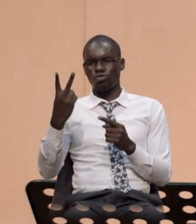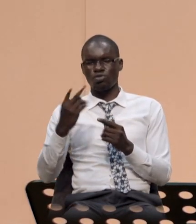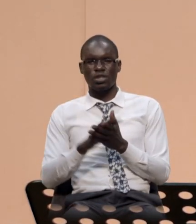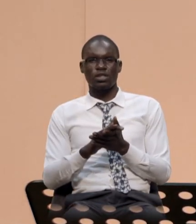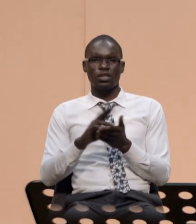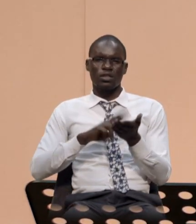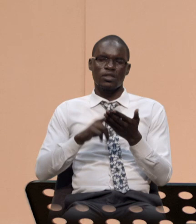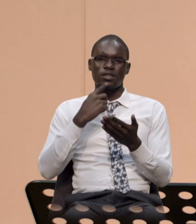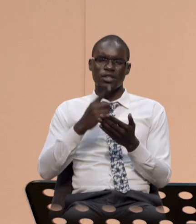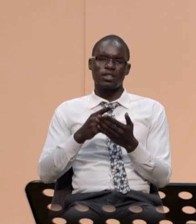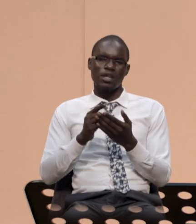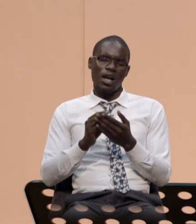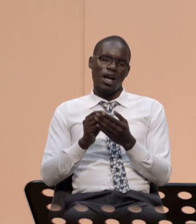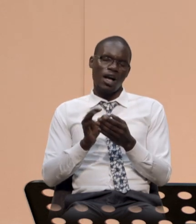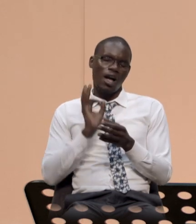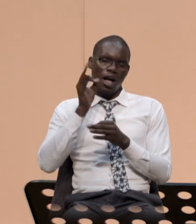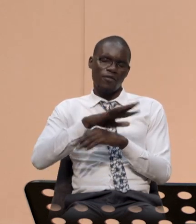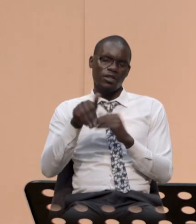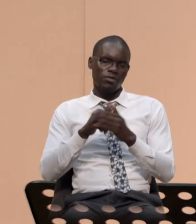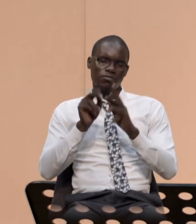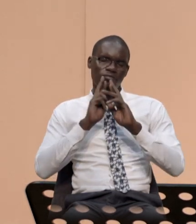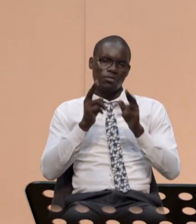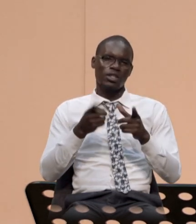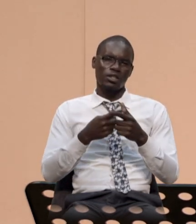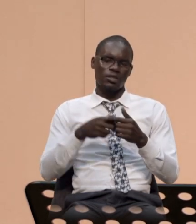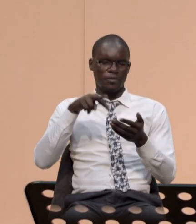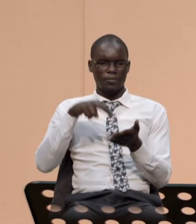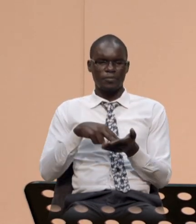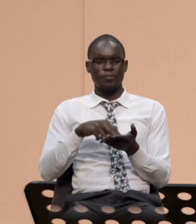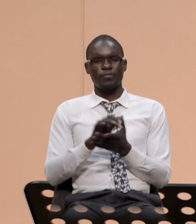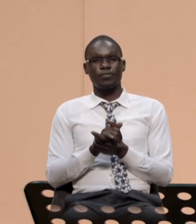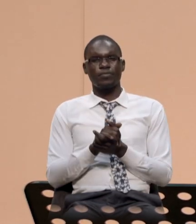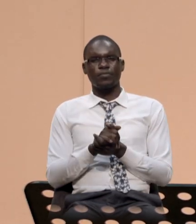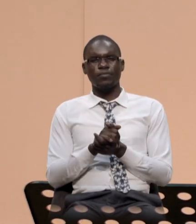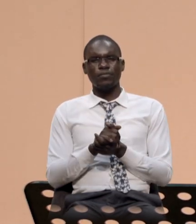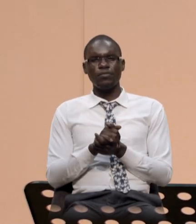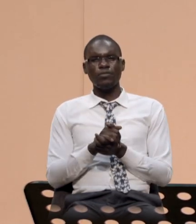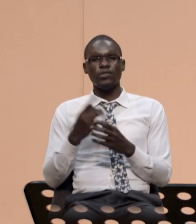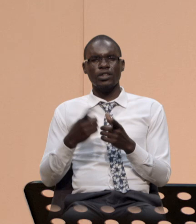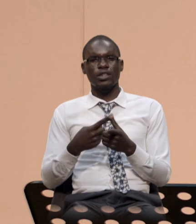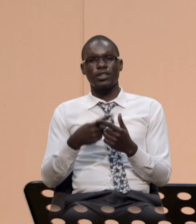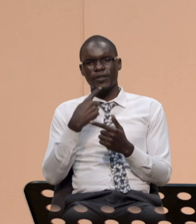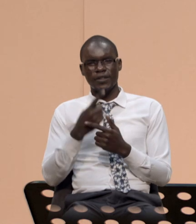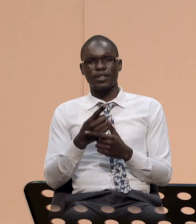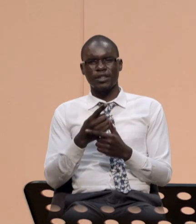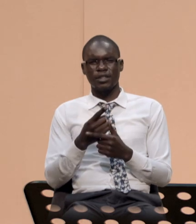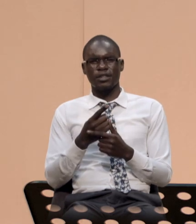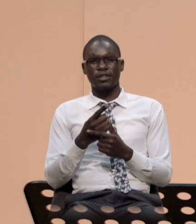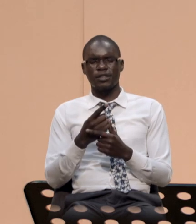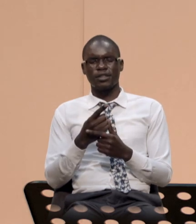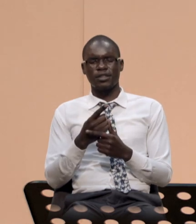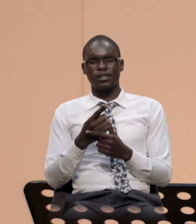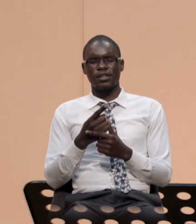maandiko yanasema baada ya kupata ripoti hiyo yote, Ayubu alisimama. Na aliposimama akasema, ni mali ambayo